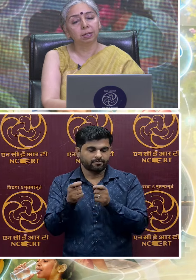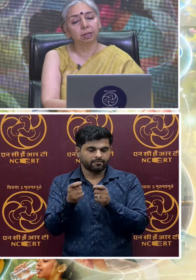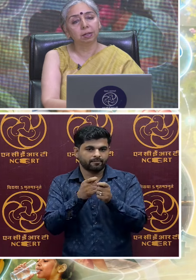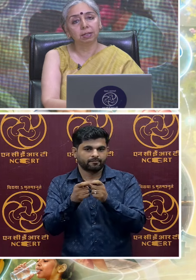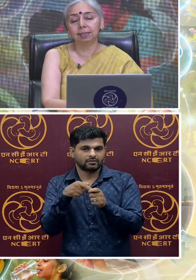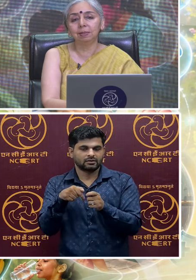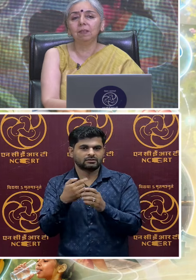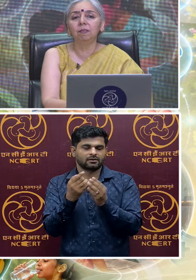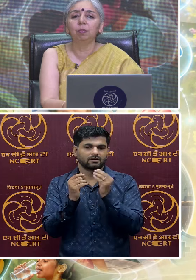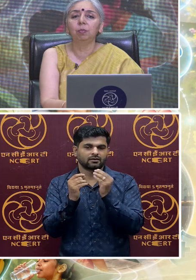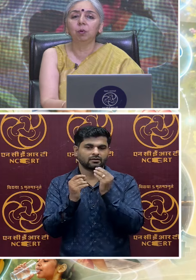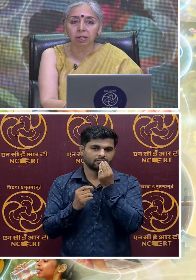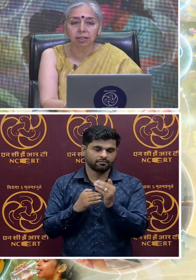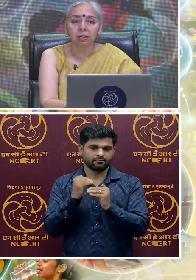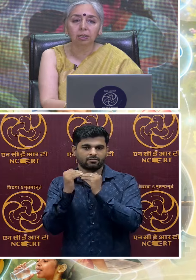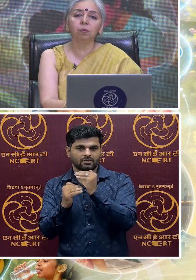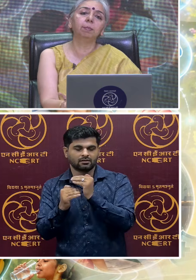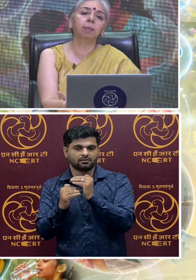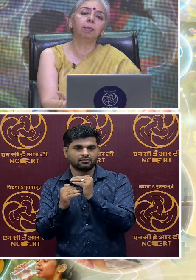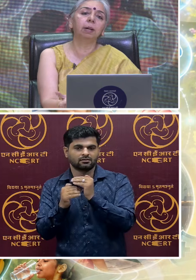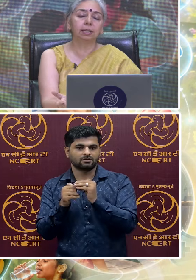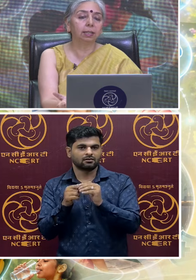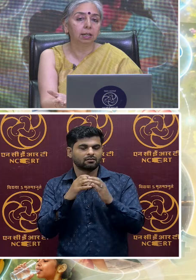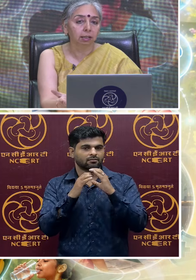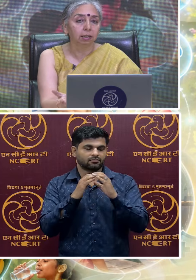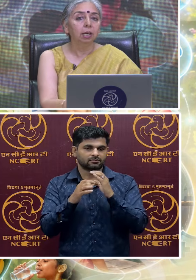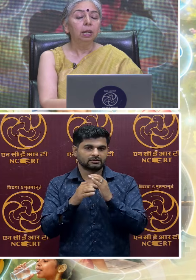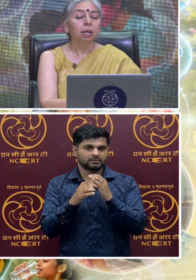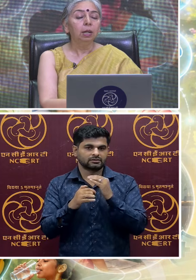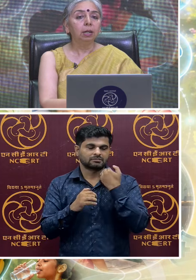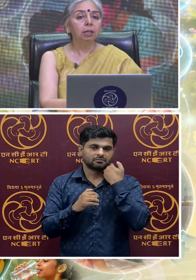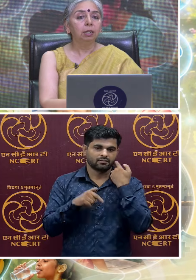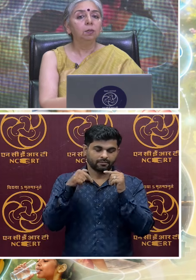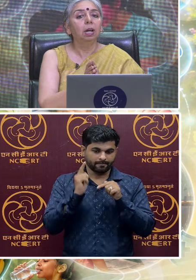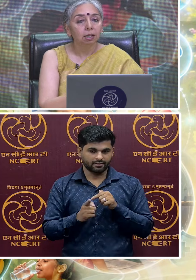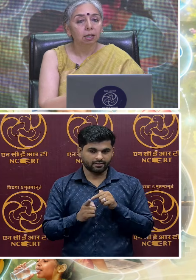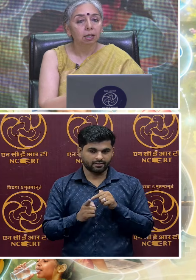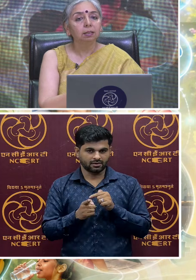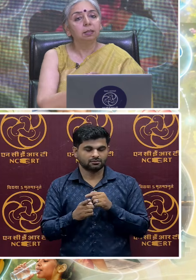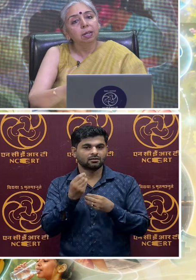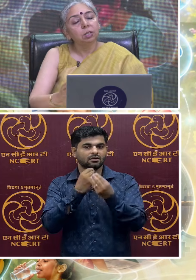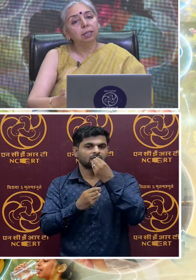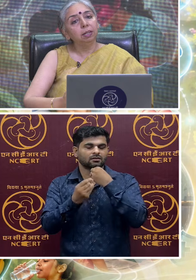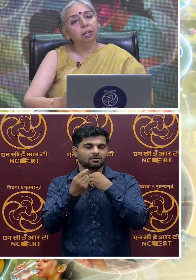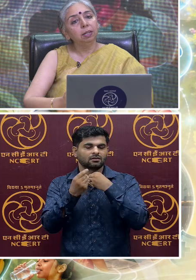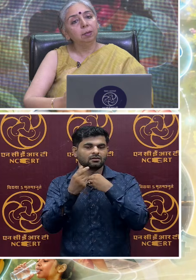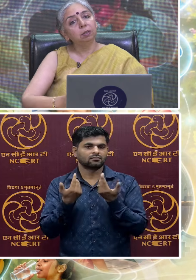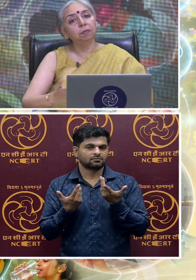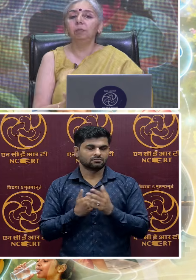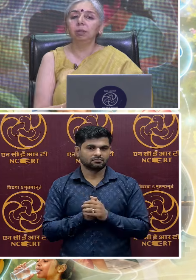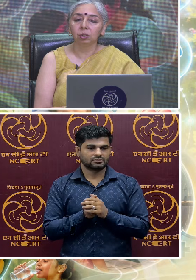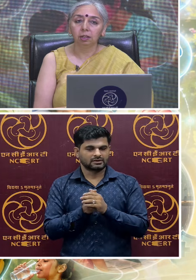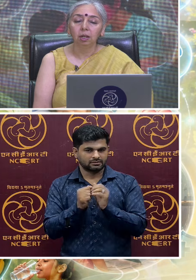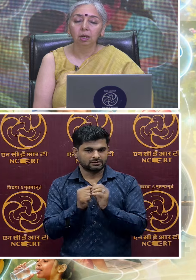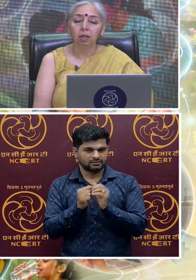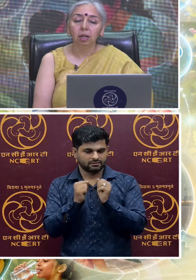और समटाइम्स इट सीम्स लाइक अ वेरी बोरिंग स्टेटमेंट कि ऑफ कोर्स बैलेंस डाइट खा लेंगे, बट इसको खाना समटाइम्स मुझे लगता है कि बहुत